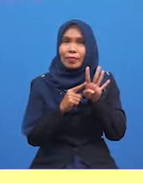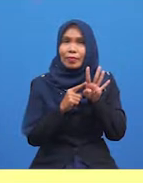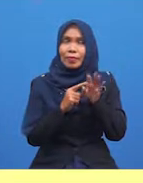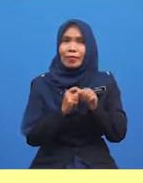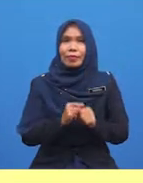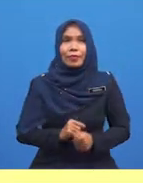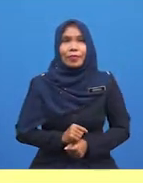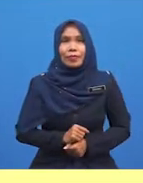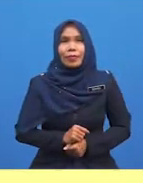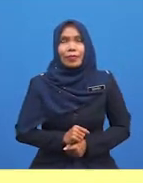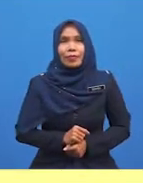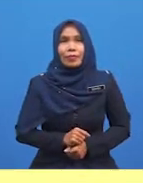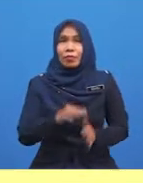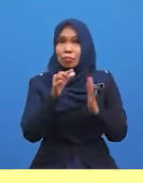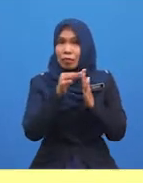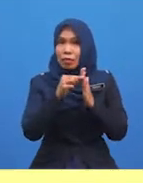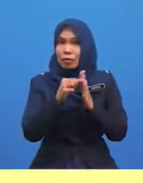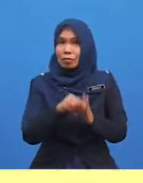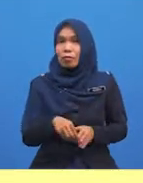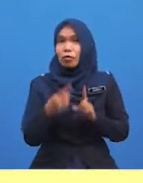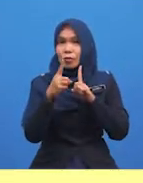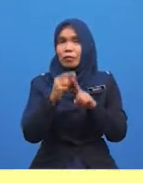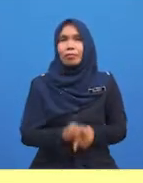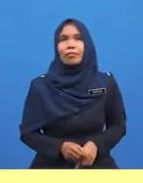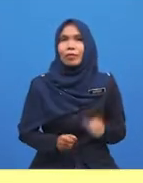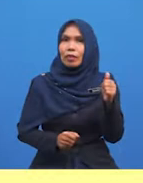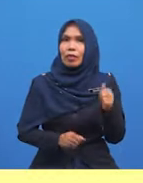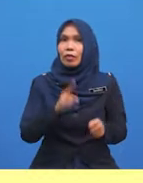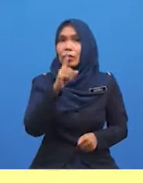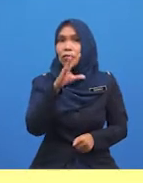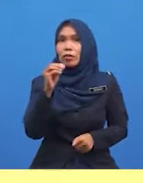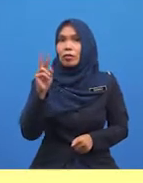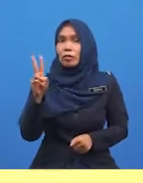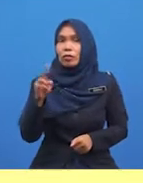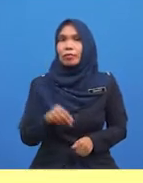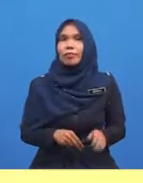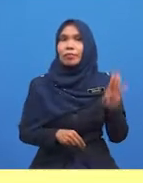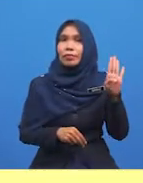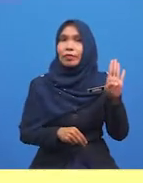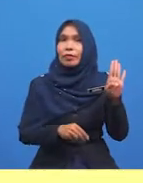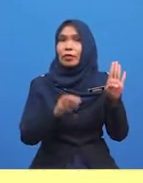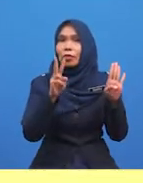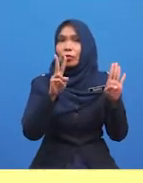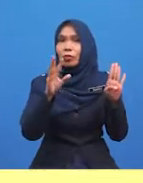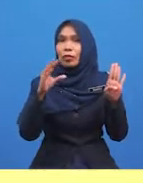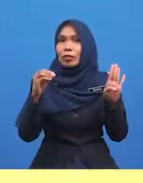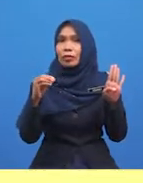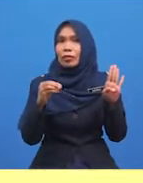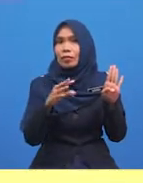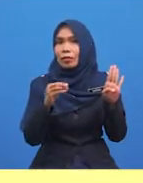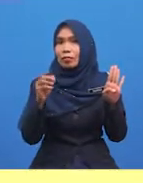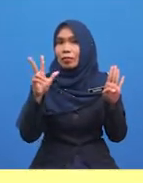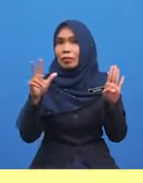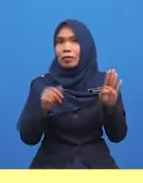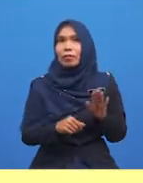bahagian lain. Pilihan jawapan A, 1 dan 2, B, 2 dan 3, C, 2